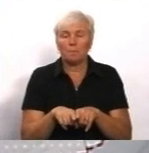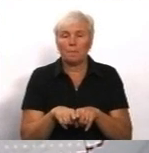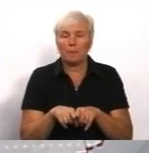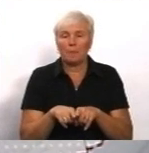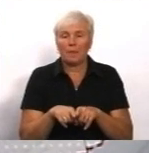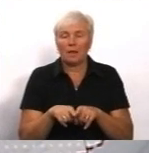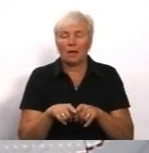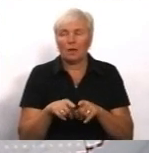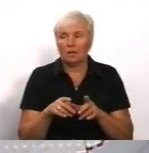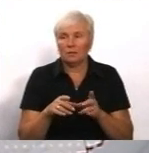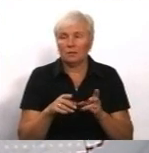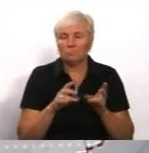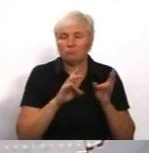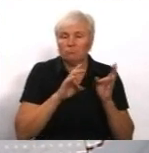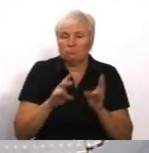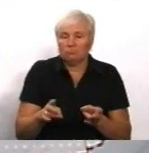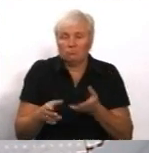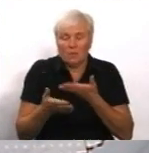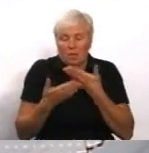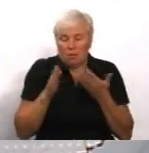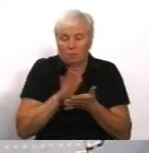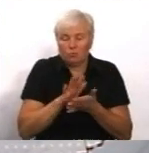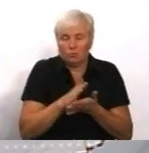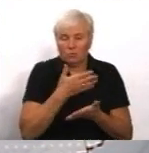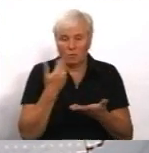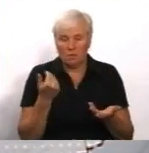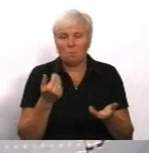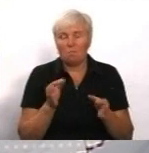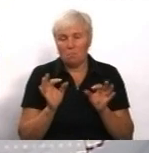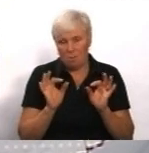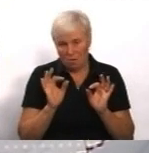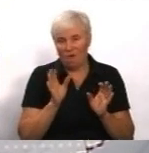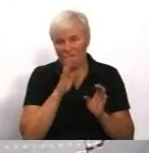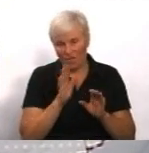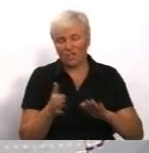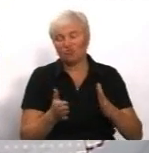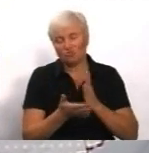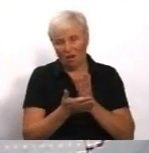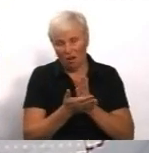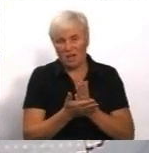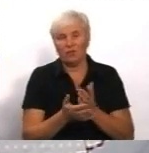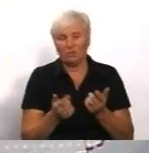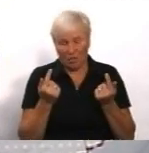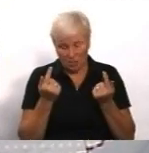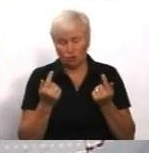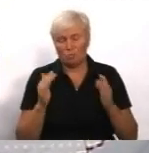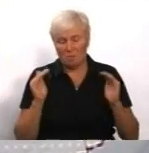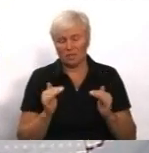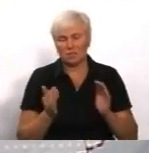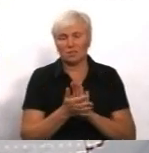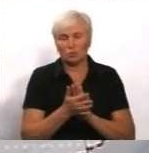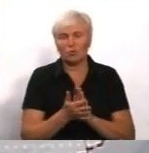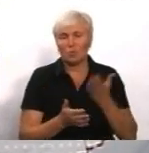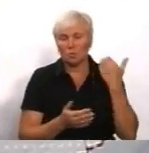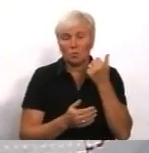при наявності такої бактеріальної забрудненості річки, яка є, вона, звичайно, значно менше забруднює, чим в минулому році, але